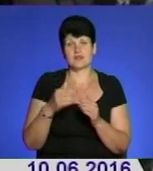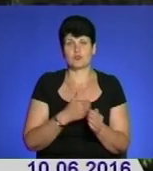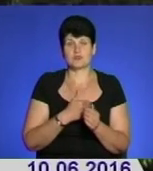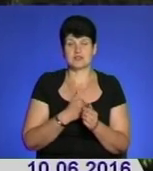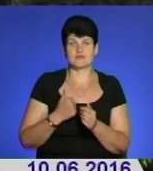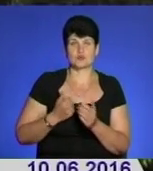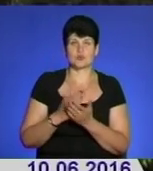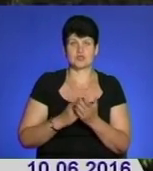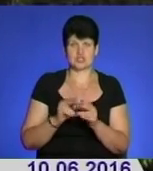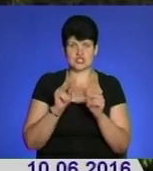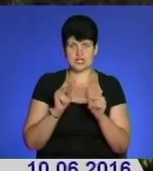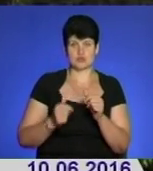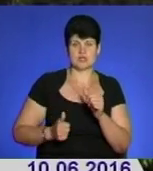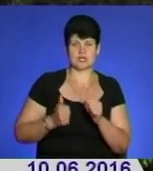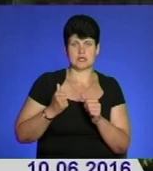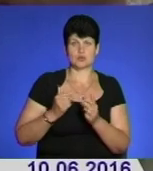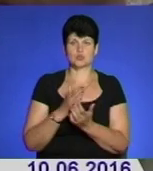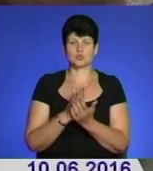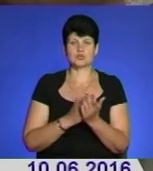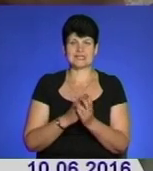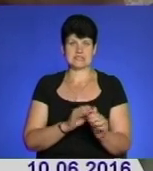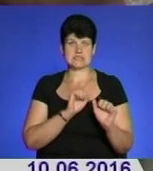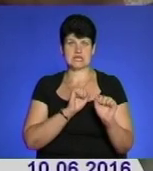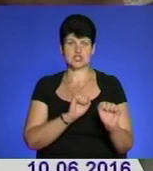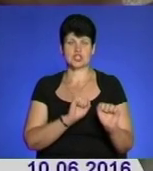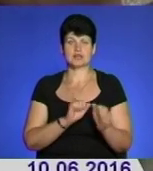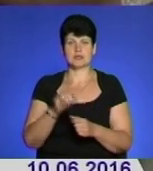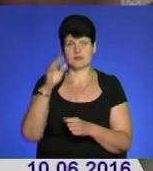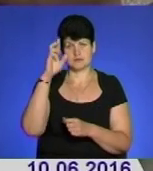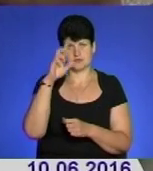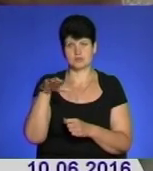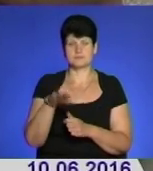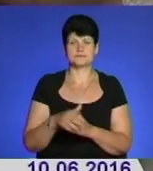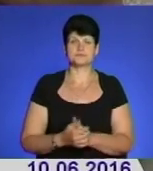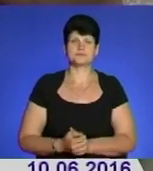військовослужбовцям щастю і гідністю нести службу, захищати та обороняти батьківщину.